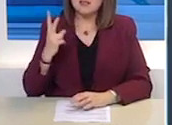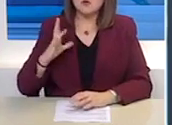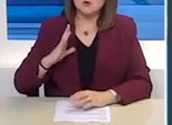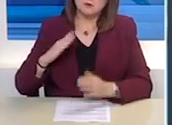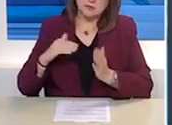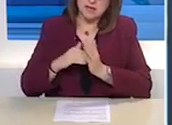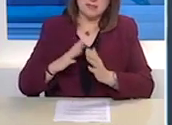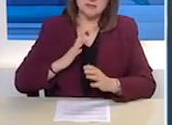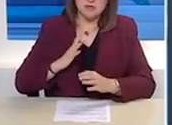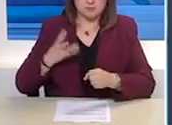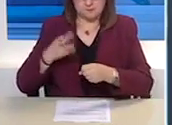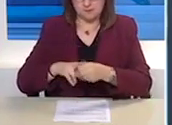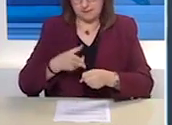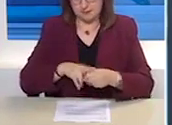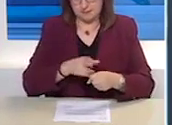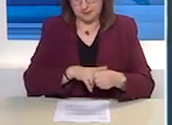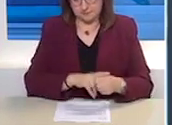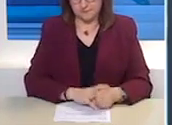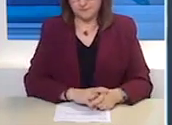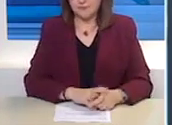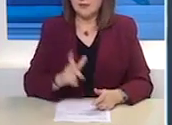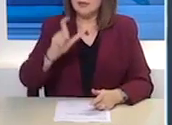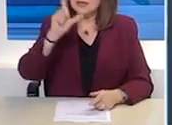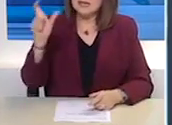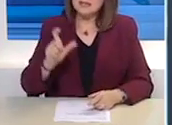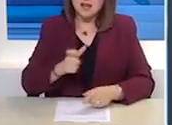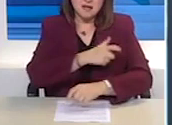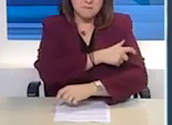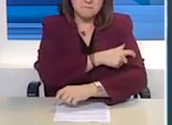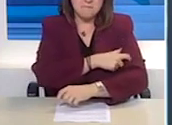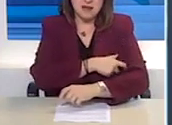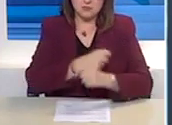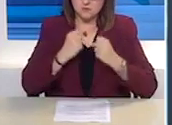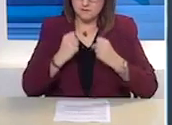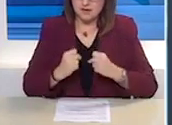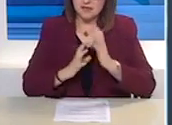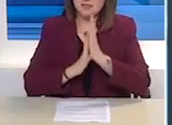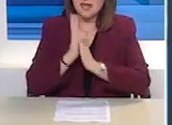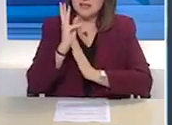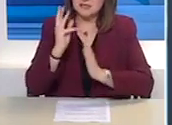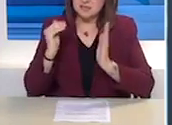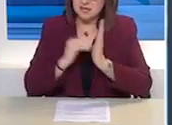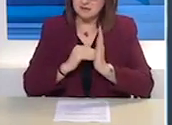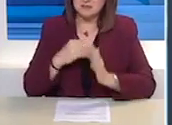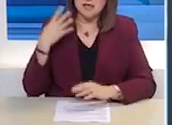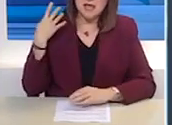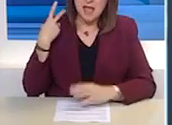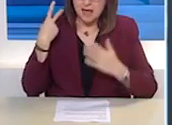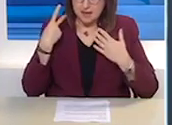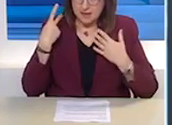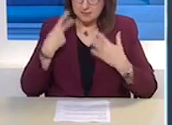θάνατοι. Ενώ η Ιταλία πενθεί για 13.917 καταγεγραμμένους θανάτους.